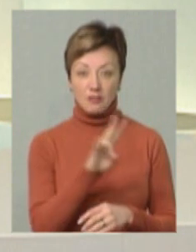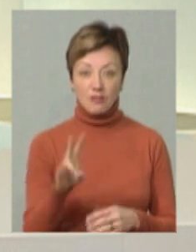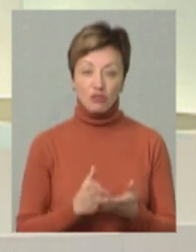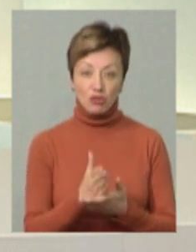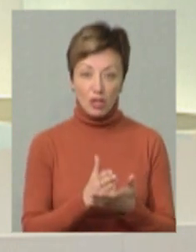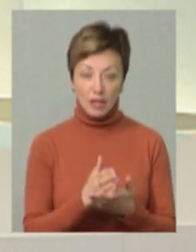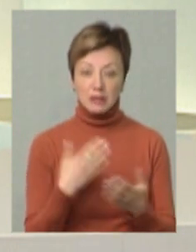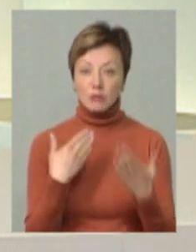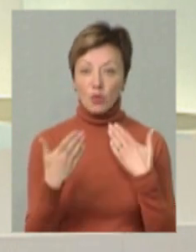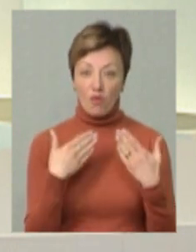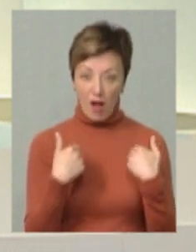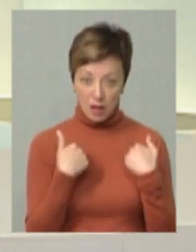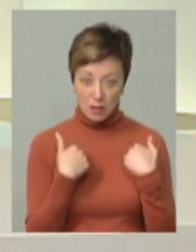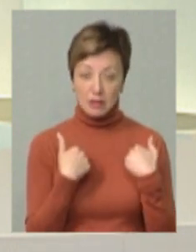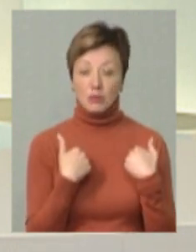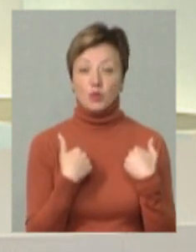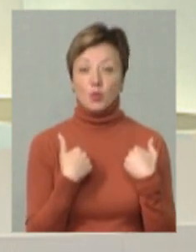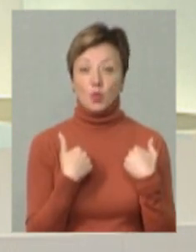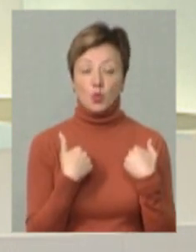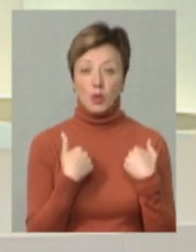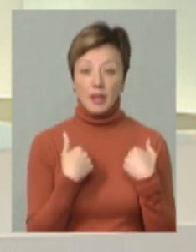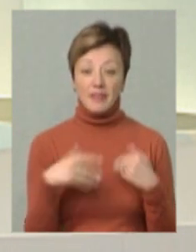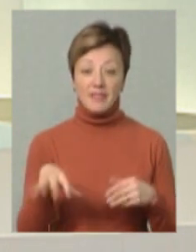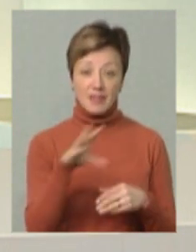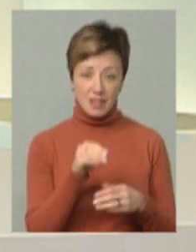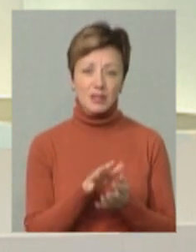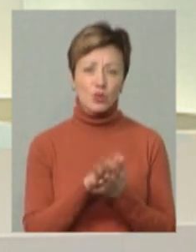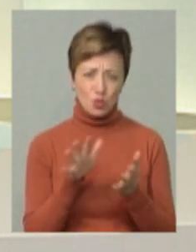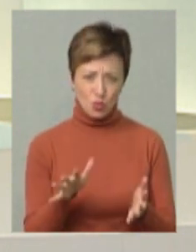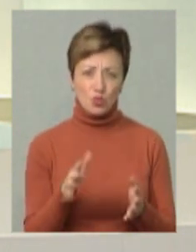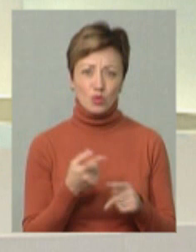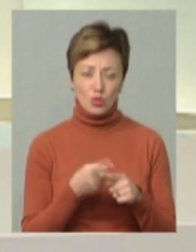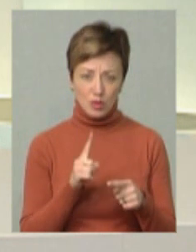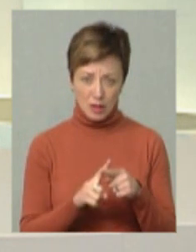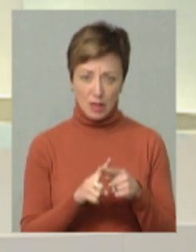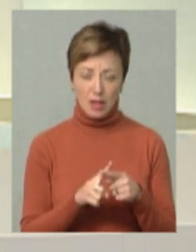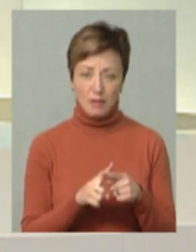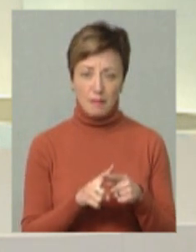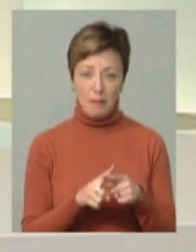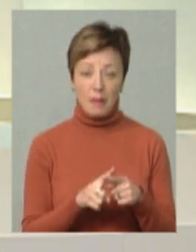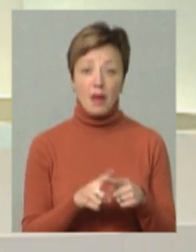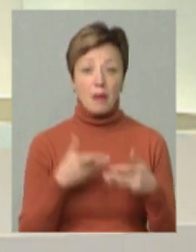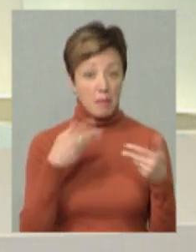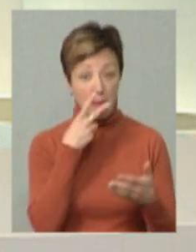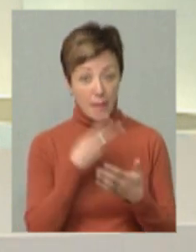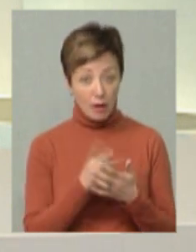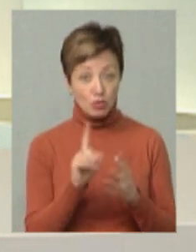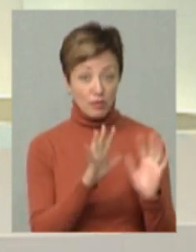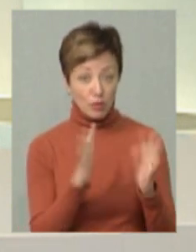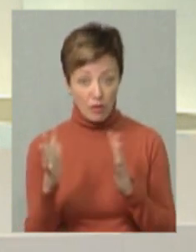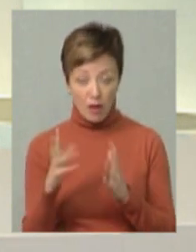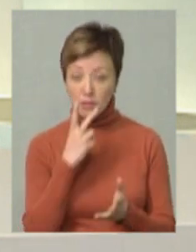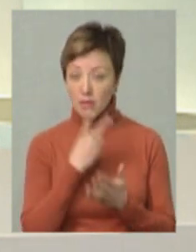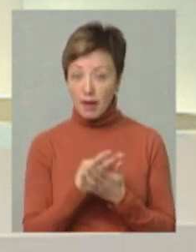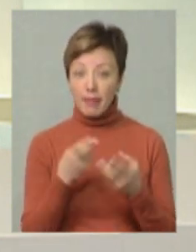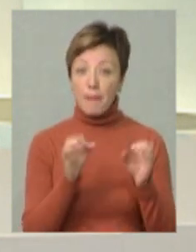які спілкувалися зі мною, і всі вони засуджують це. Ми бачимо, що відбувається. Ми